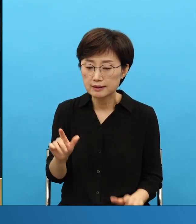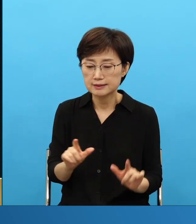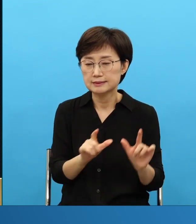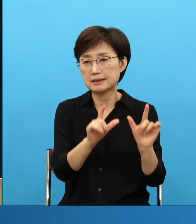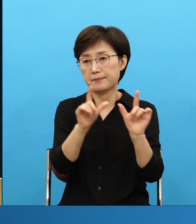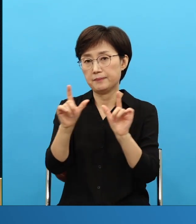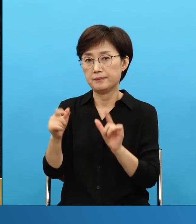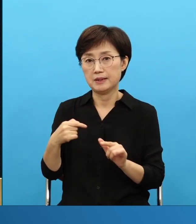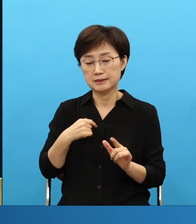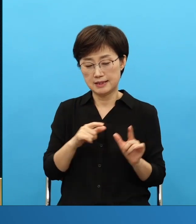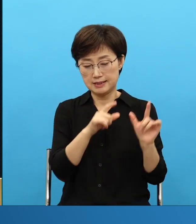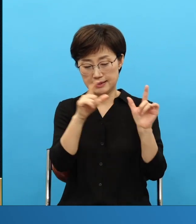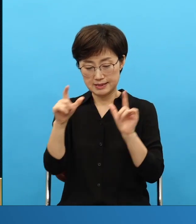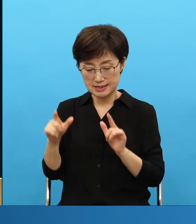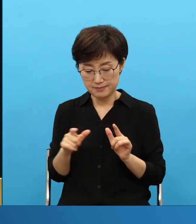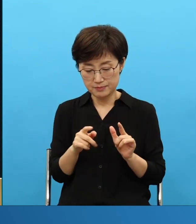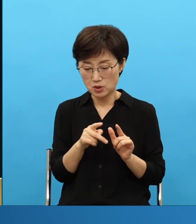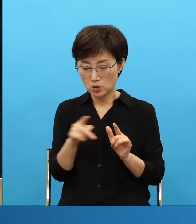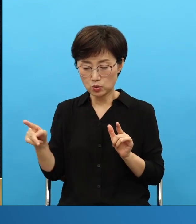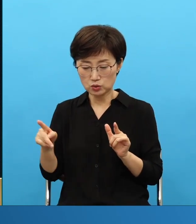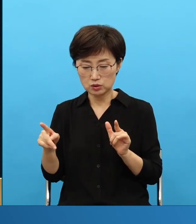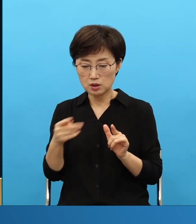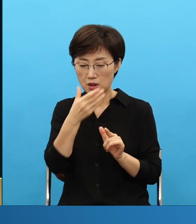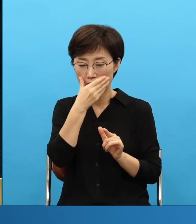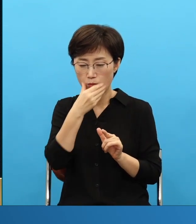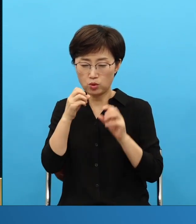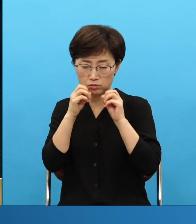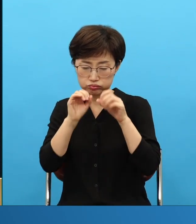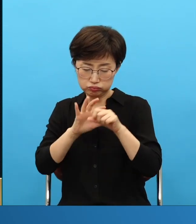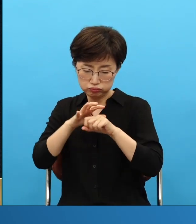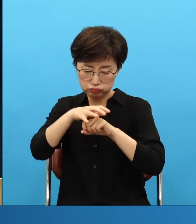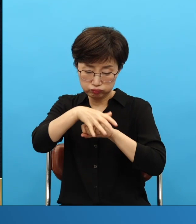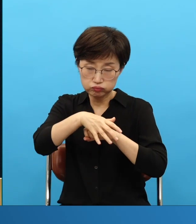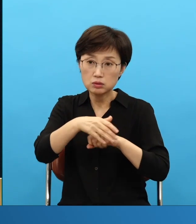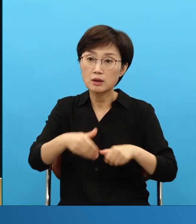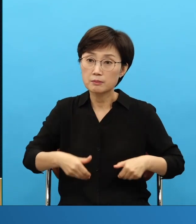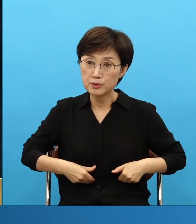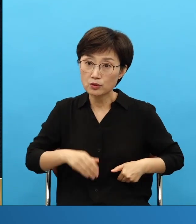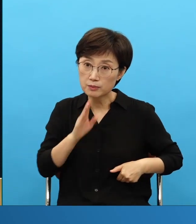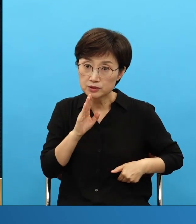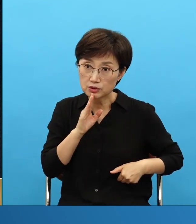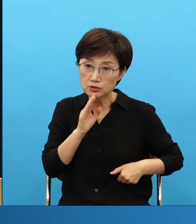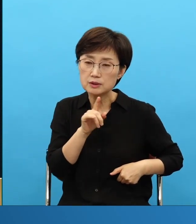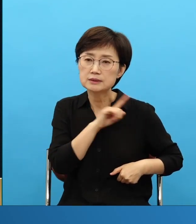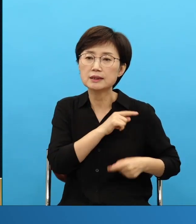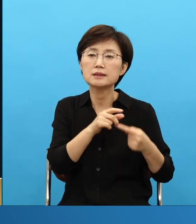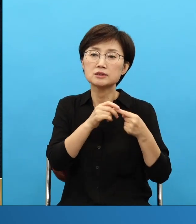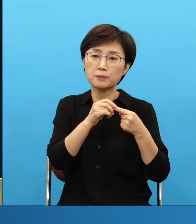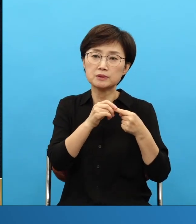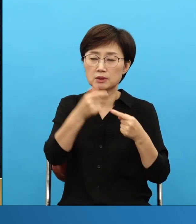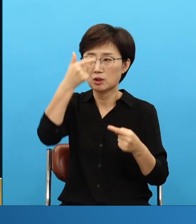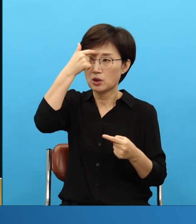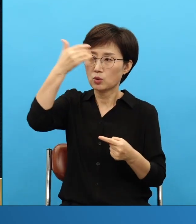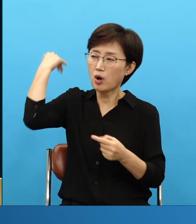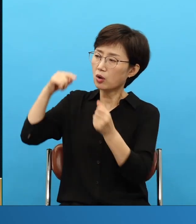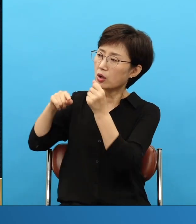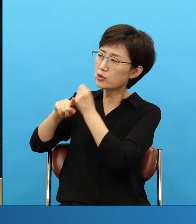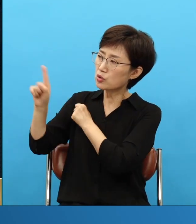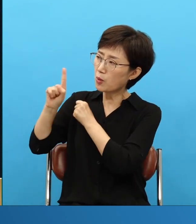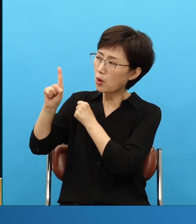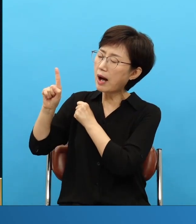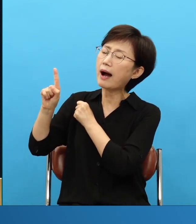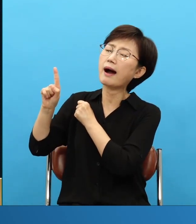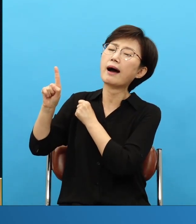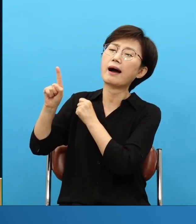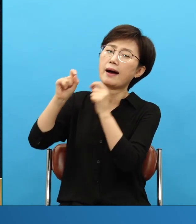세계사는 응답을 남아야 되는데 오늘 과거를 정확하게 알아야 해방된다 이 Every 말이에요. footstep you take must become an answer